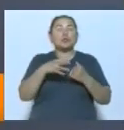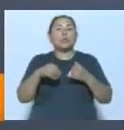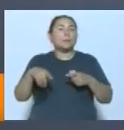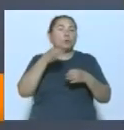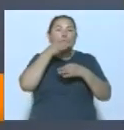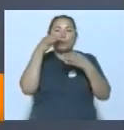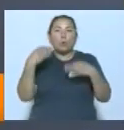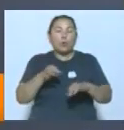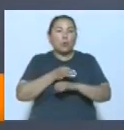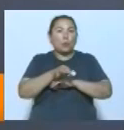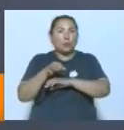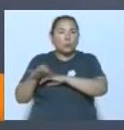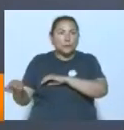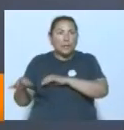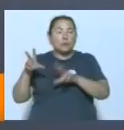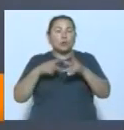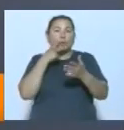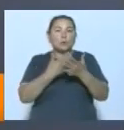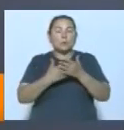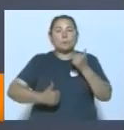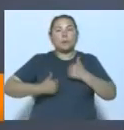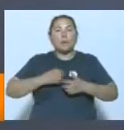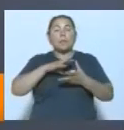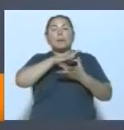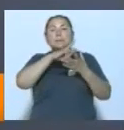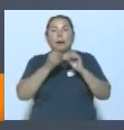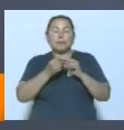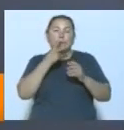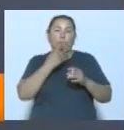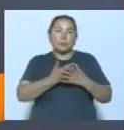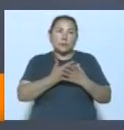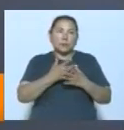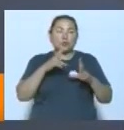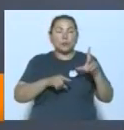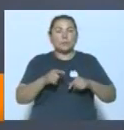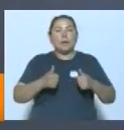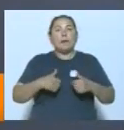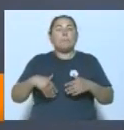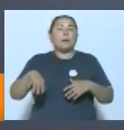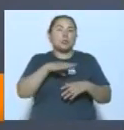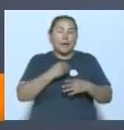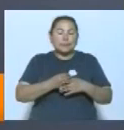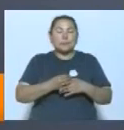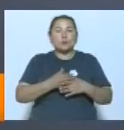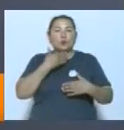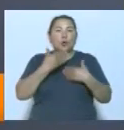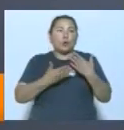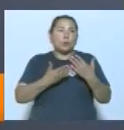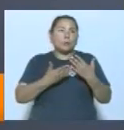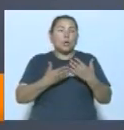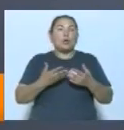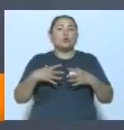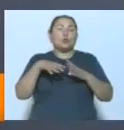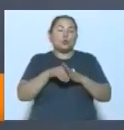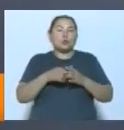туды әспеттеп, көрсетіп, насихаттап жүрмізді, біз қазір айтып жүрміз және баршаңыздан сұраймыз, осыған әрбіріңіз үлес қосуымыз